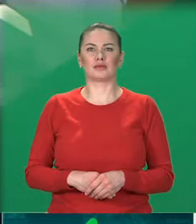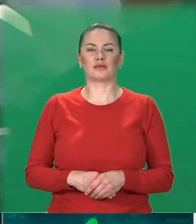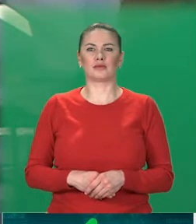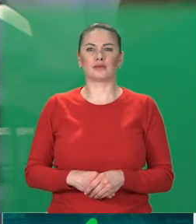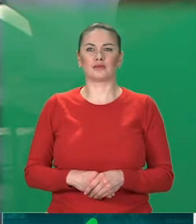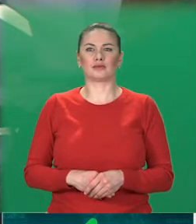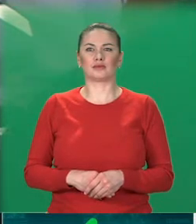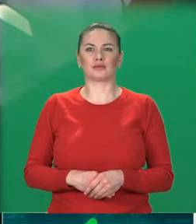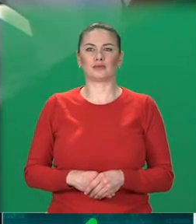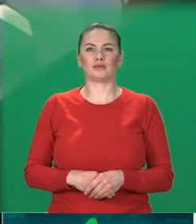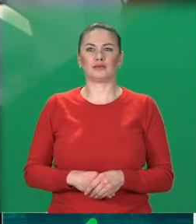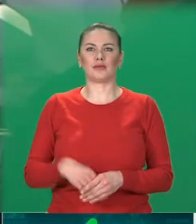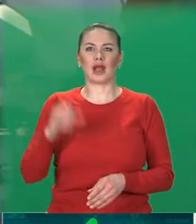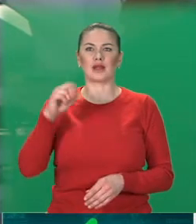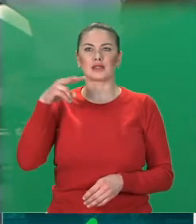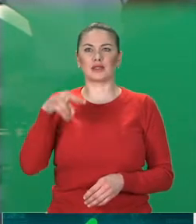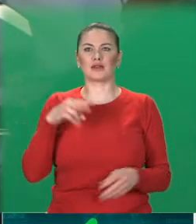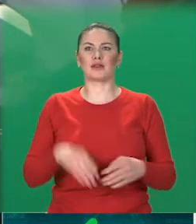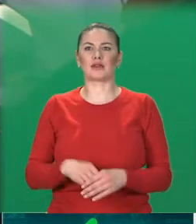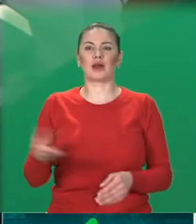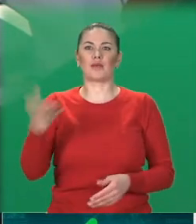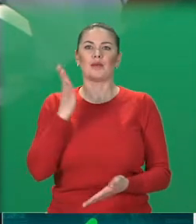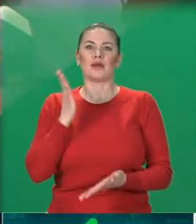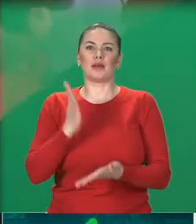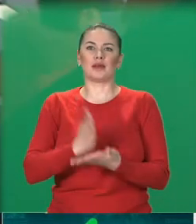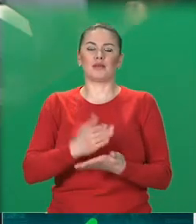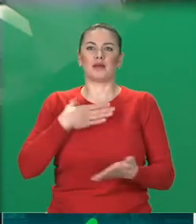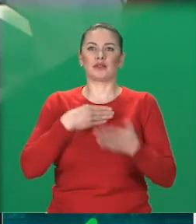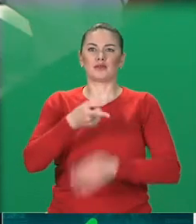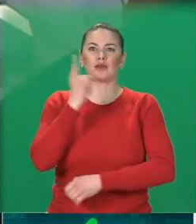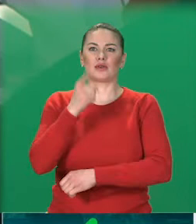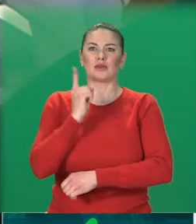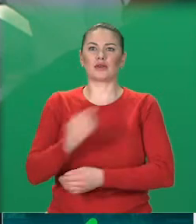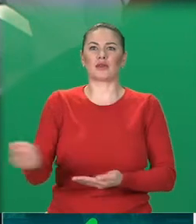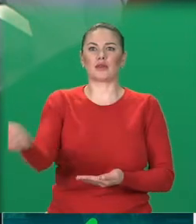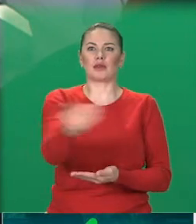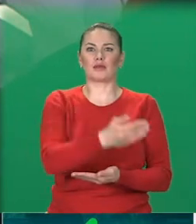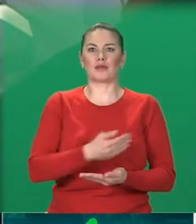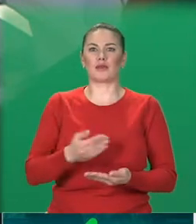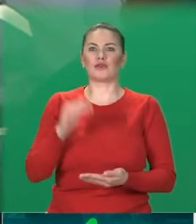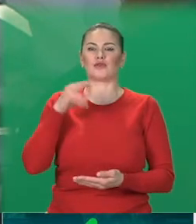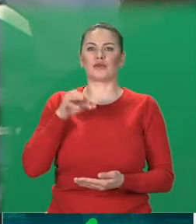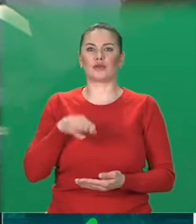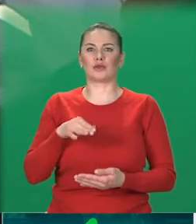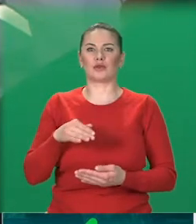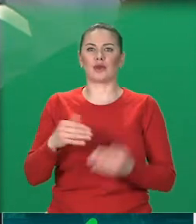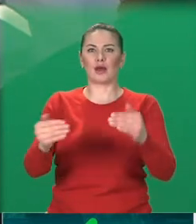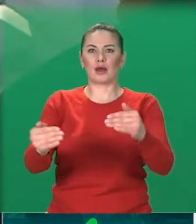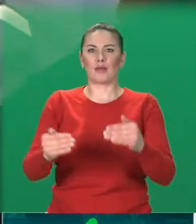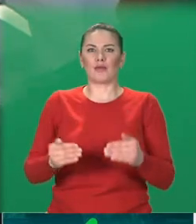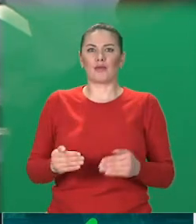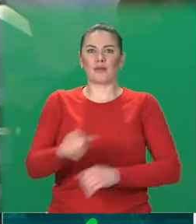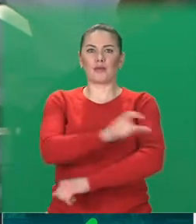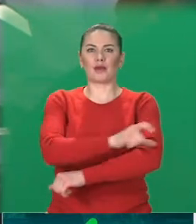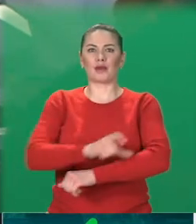в открытом океане. На данный момент у нас рыба свежая, треска, минтай,